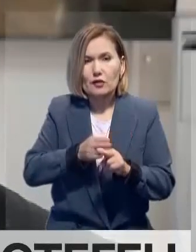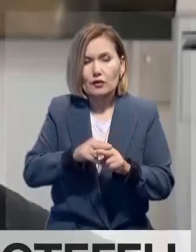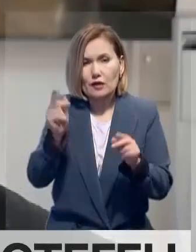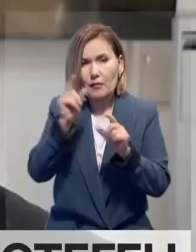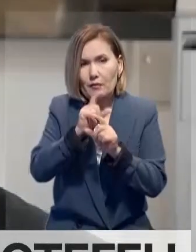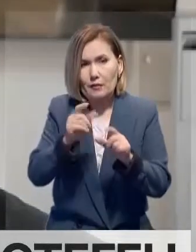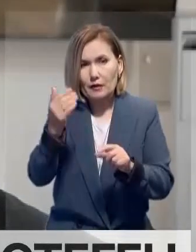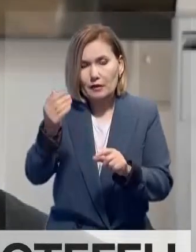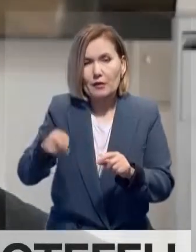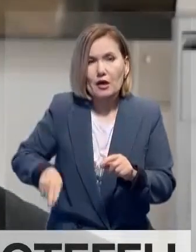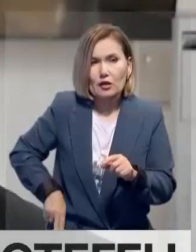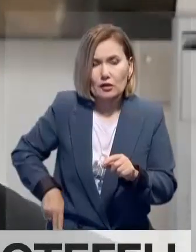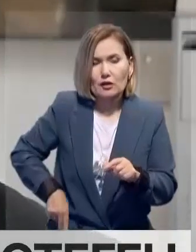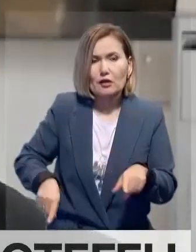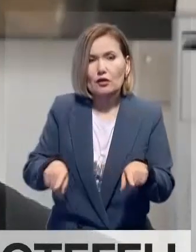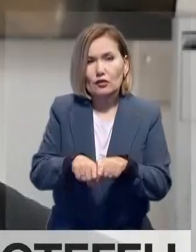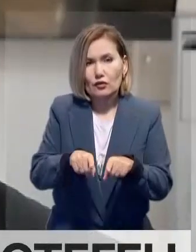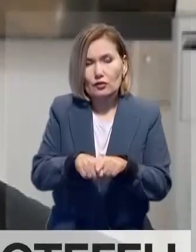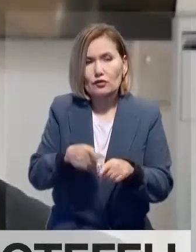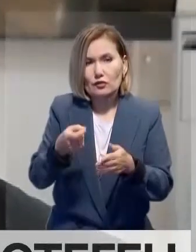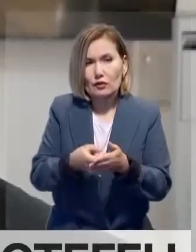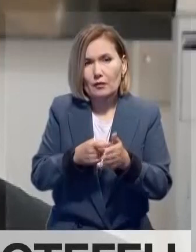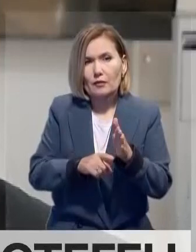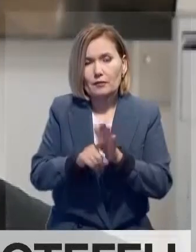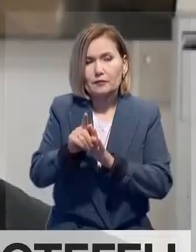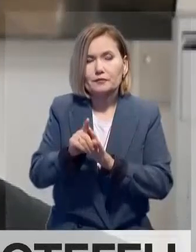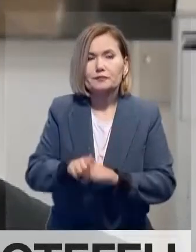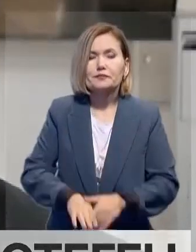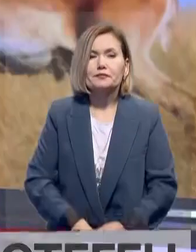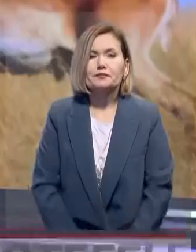тиісті оқу орнына сұраныс жолдау арқылы анықтауға болады.